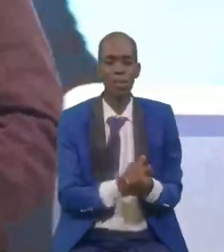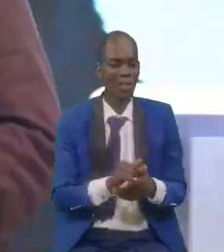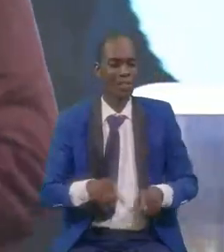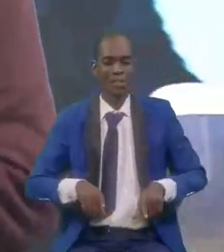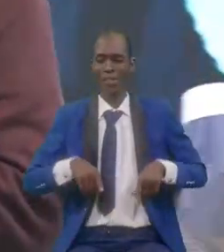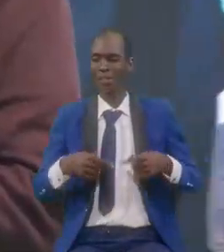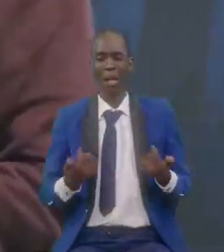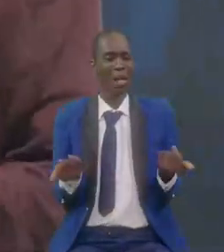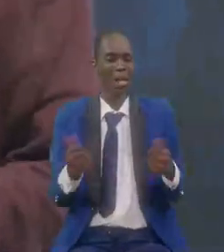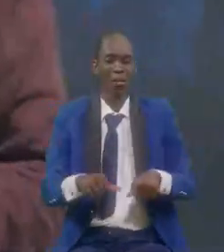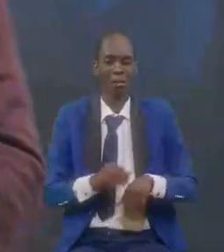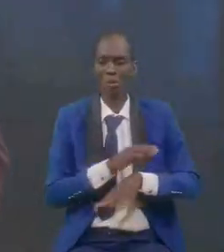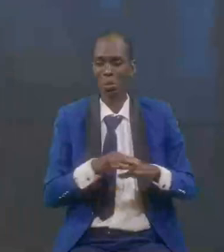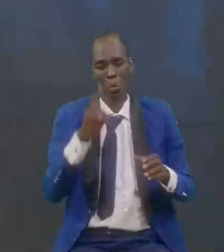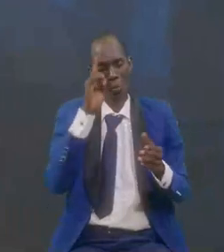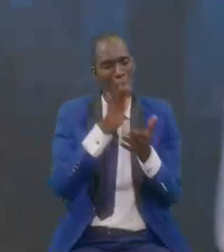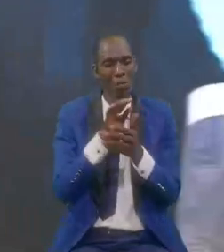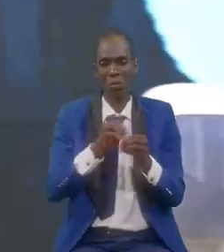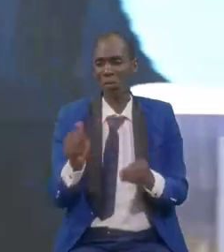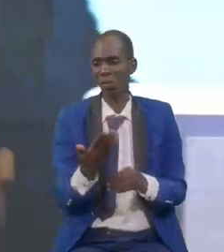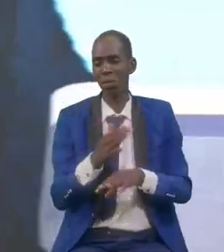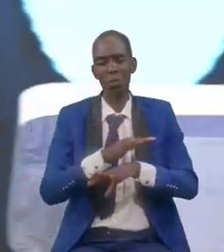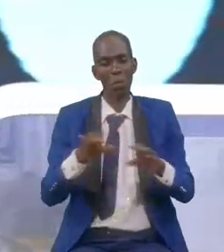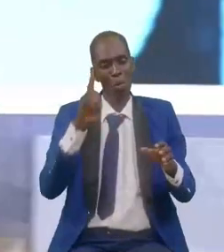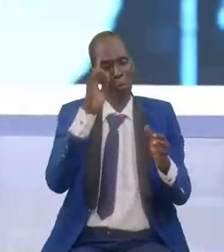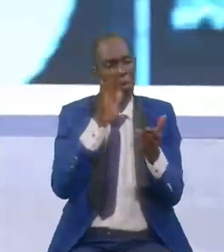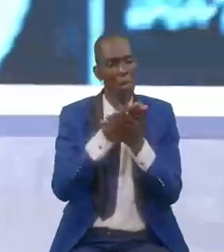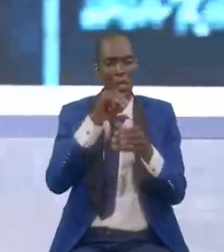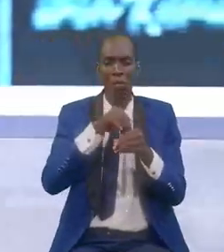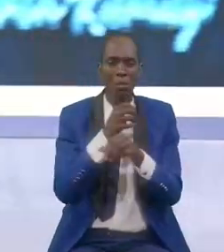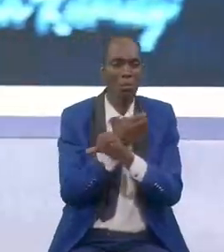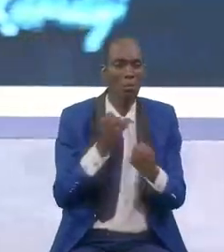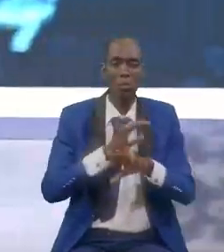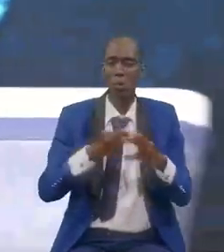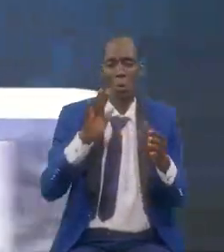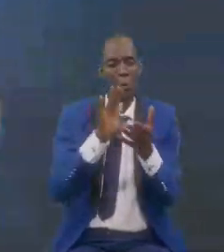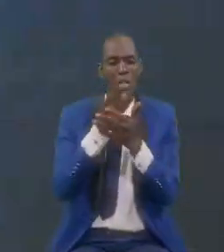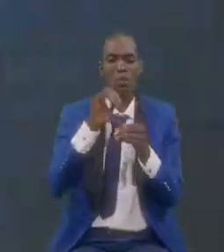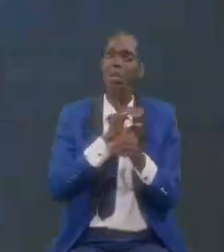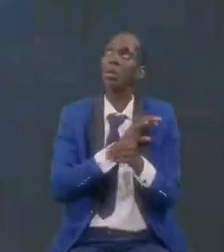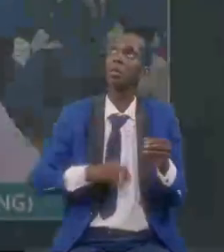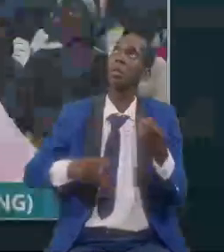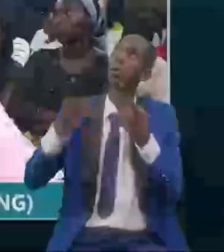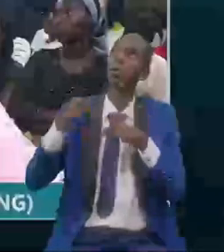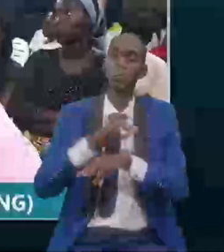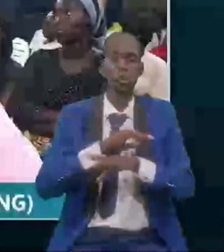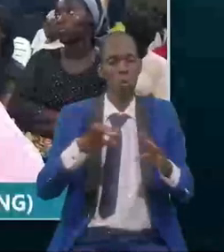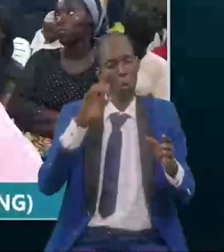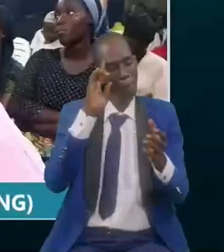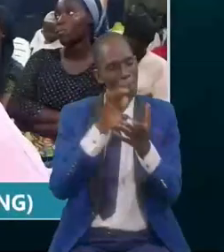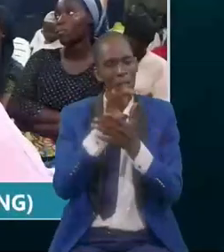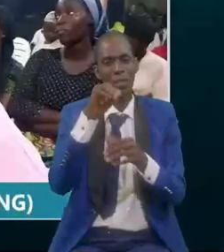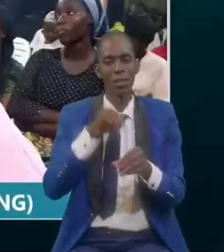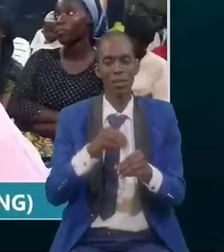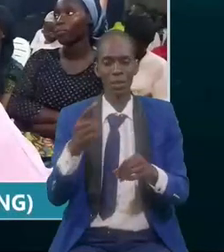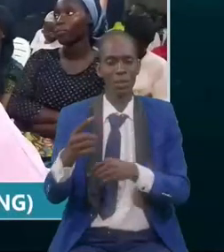vivent n'importe comment. Ils ne croient en rien. Ils ne croient pas au salut. Ils ne croient pas au retour de Christ. Ils ne croient pas qu'il y a un jour de